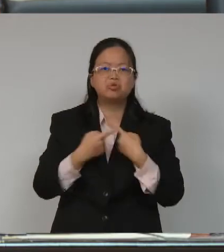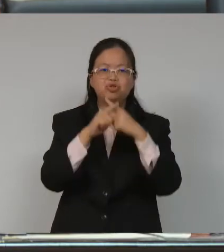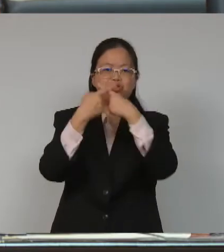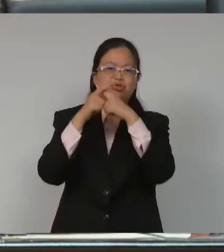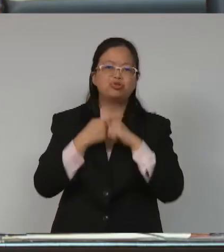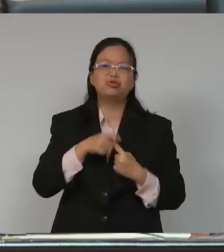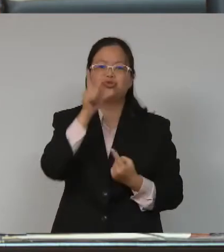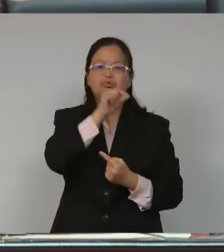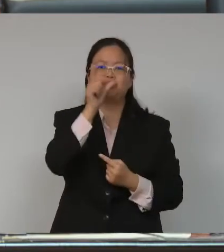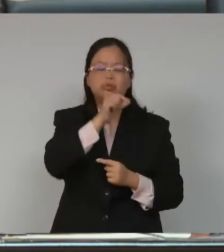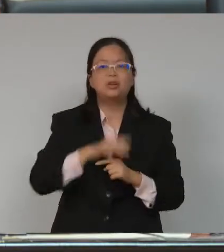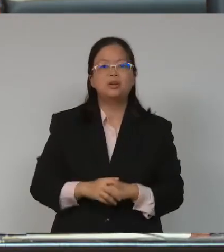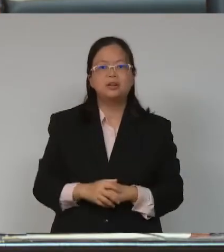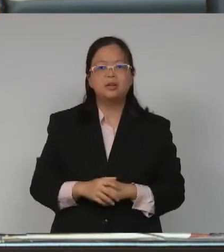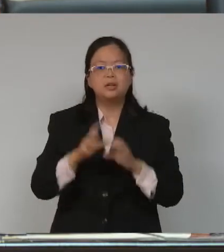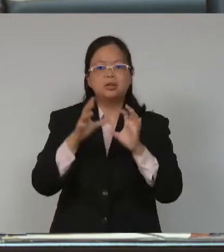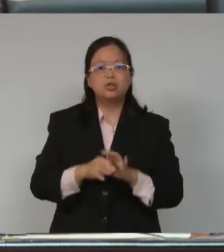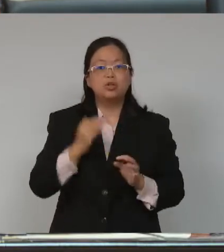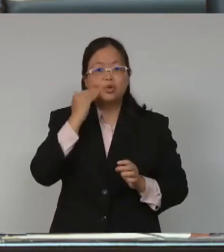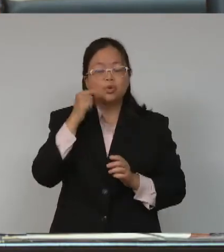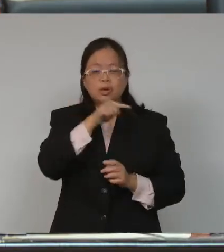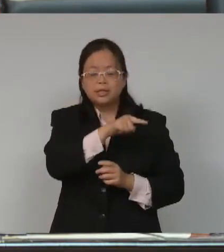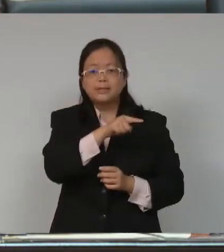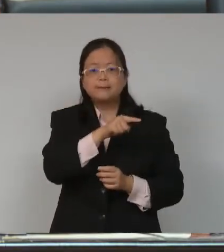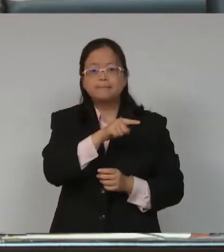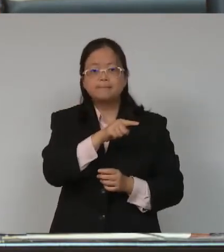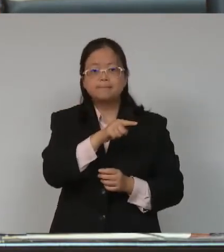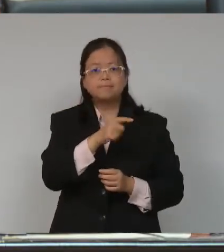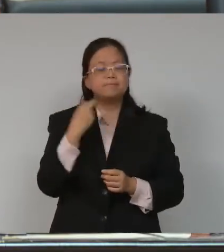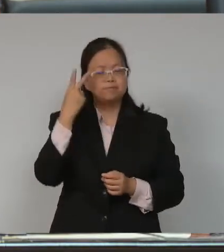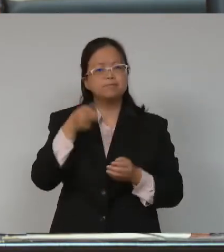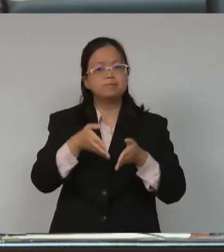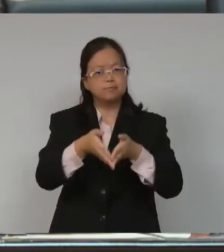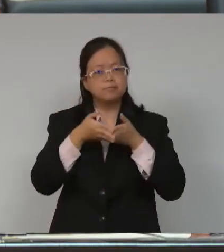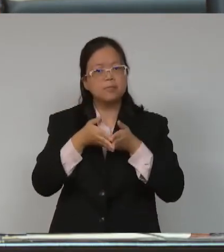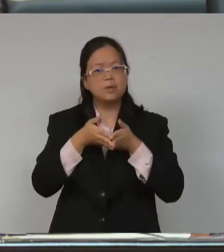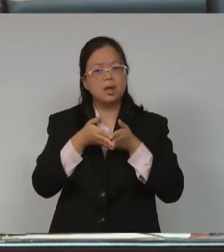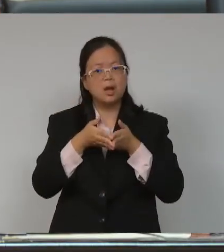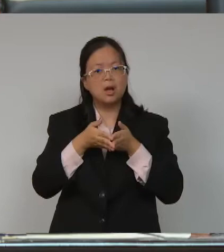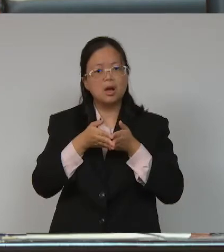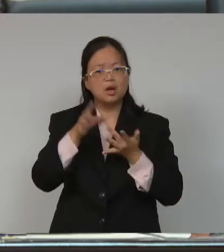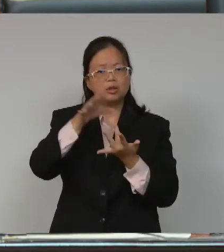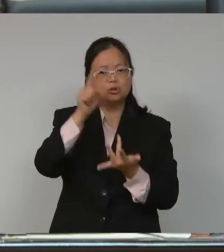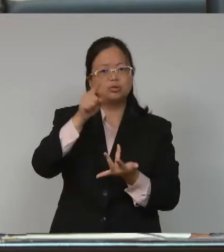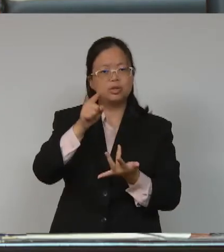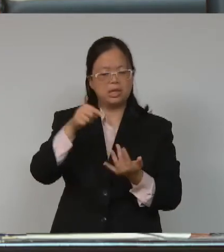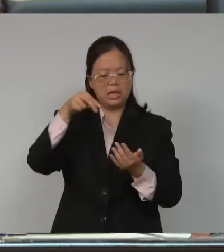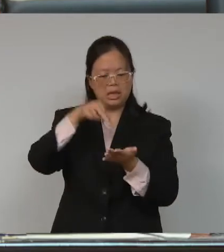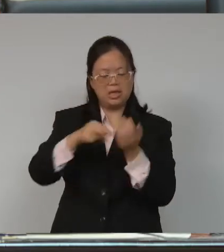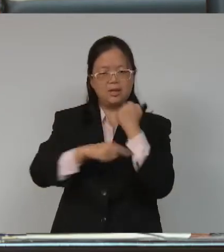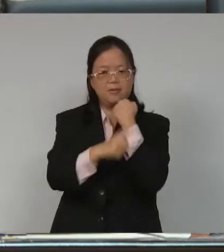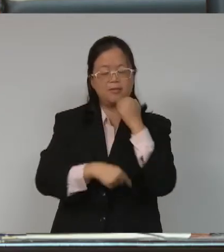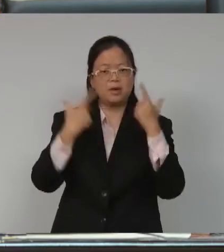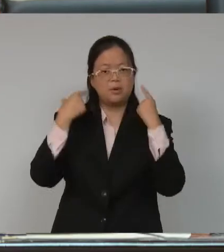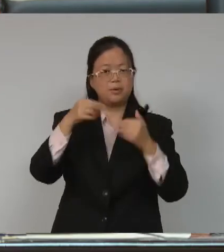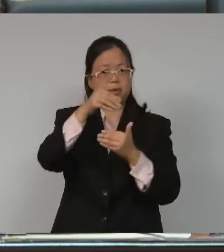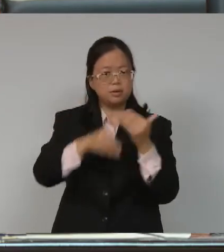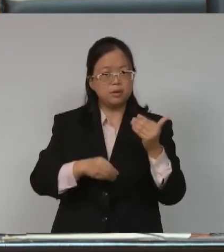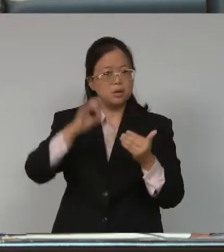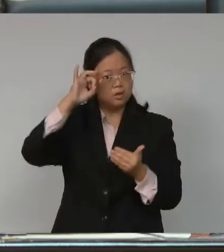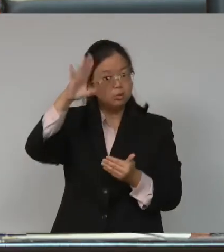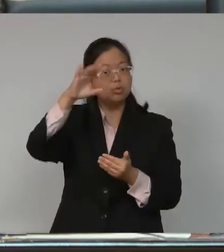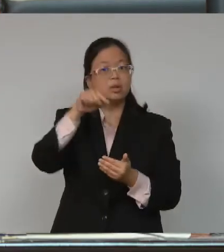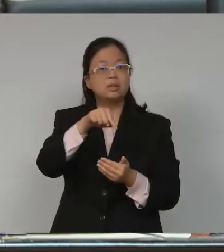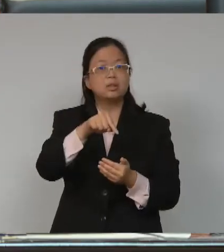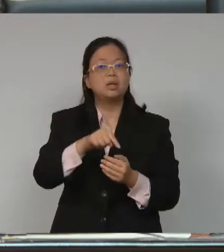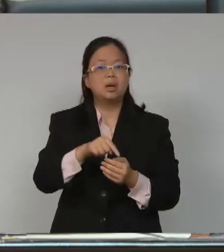好，所以这个部分，如果提案领衔人还是愿意，还是觉得说要坚持要用立法原则的创制，这个原则的创制本身，